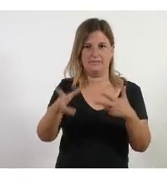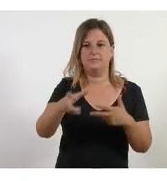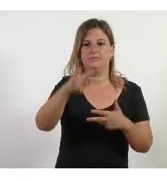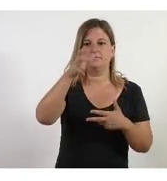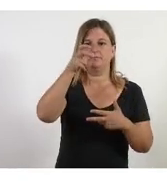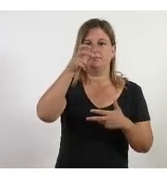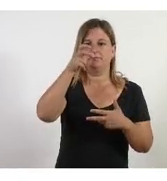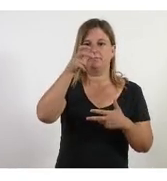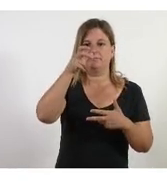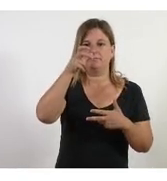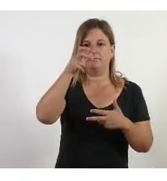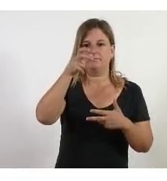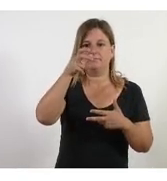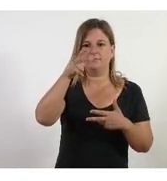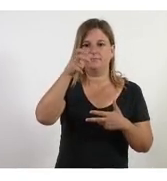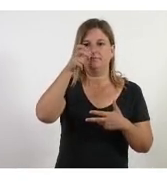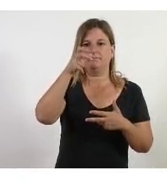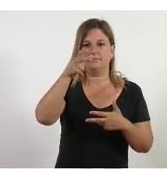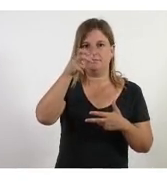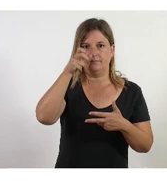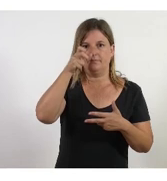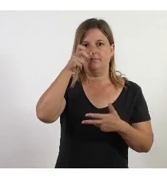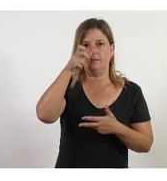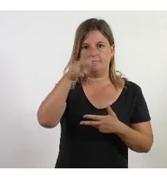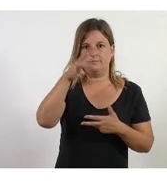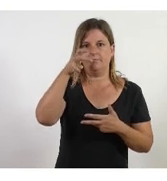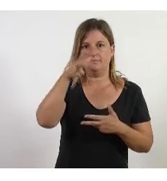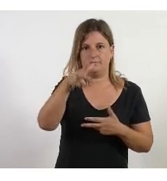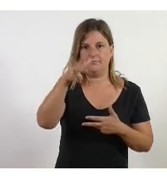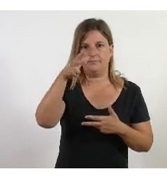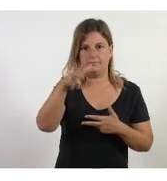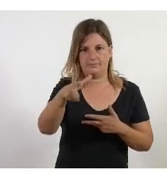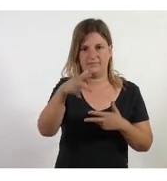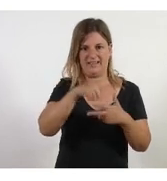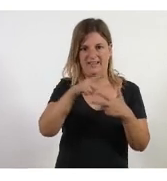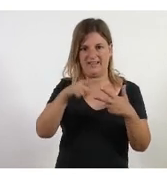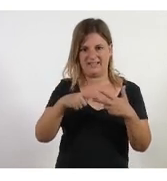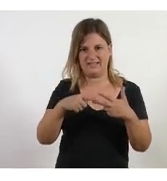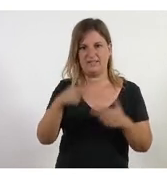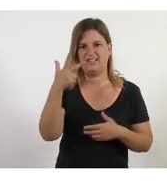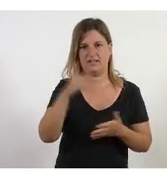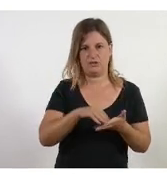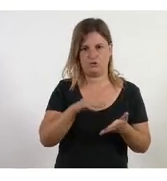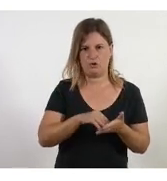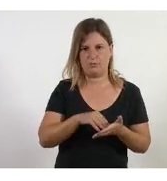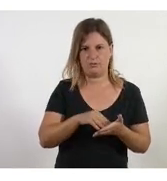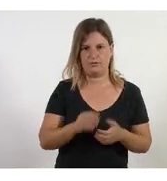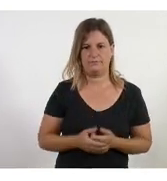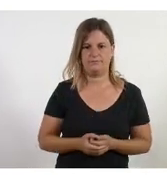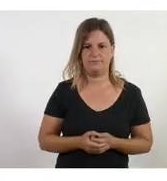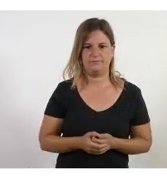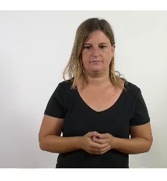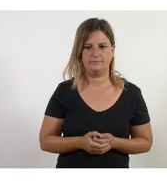inspiracions profundes. Tres expiracions profundes. Tres vegades.